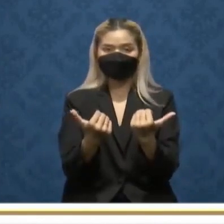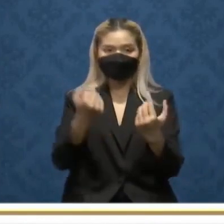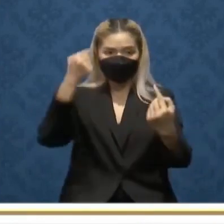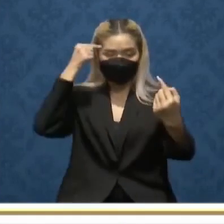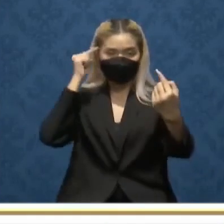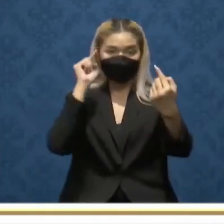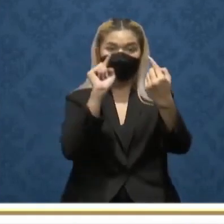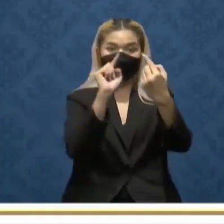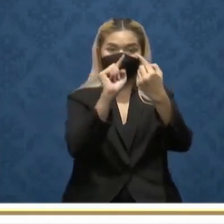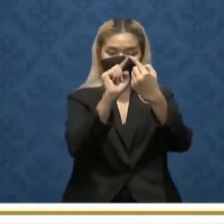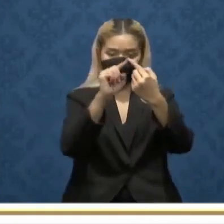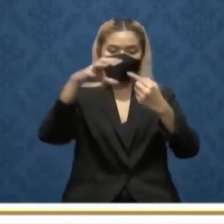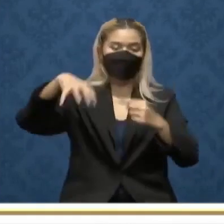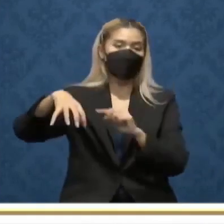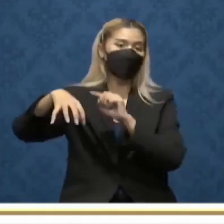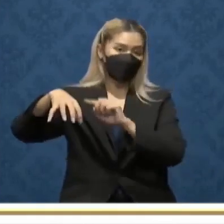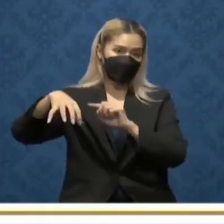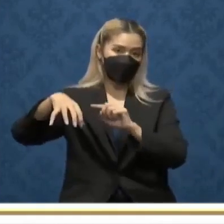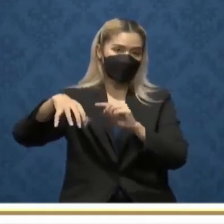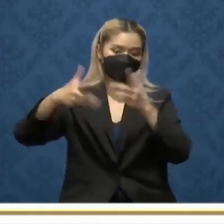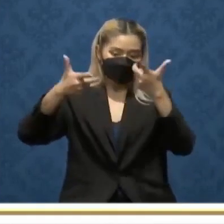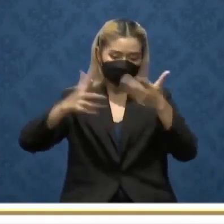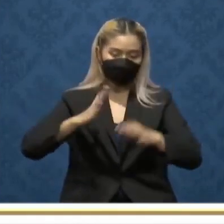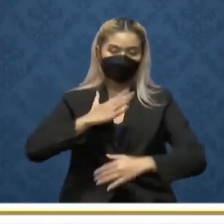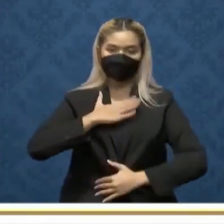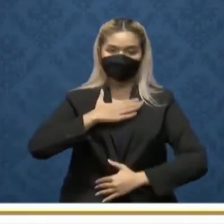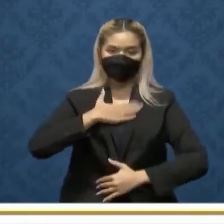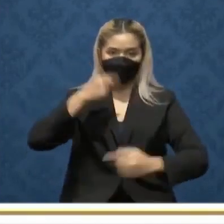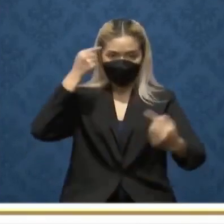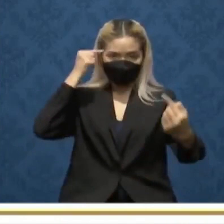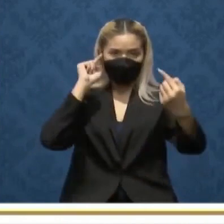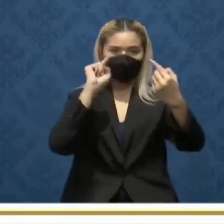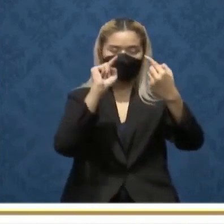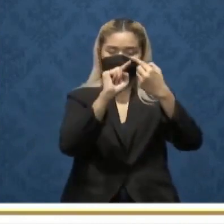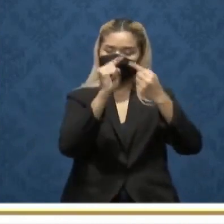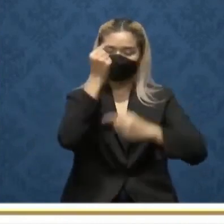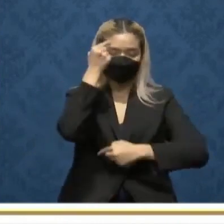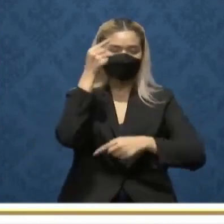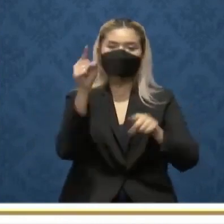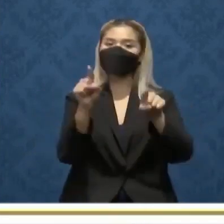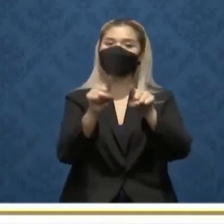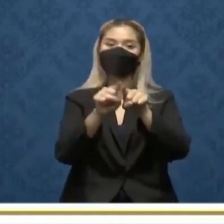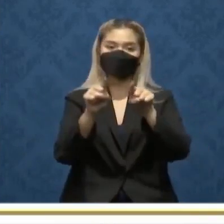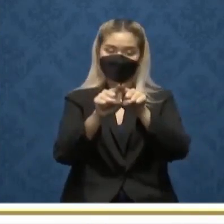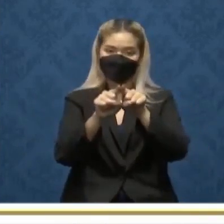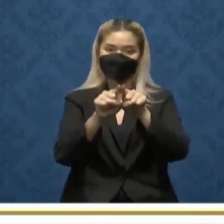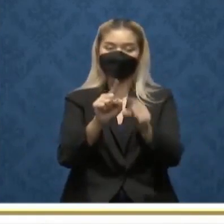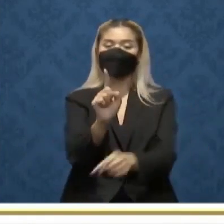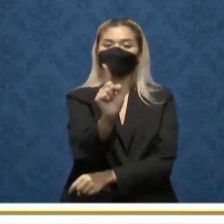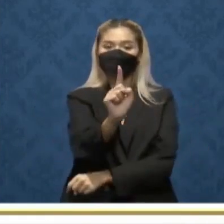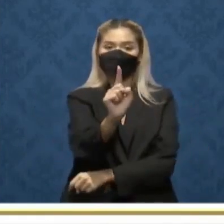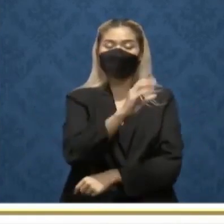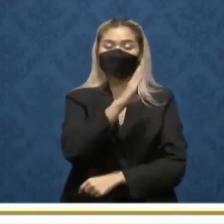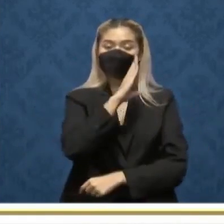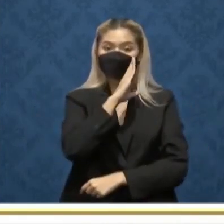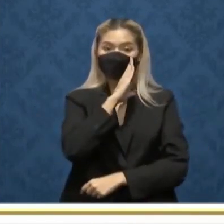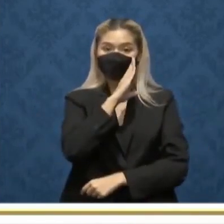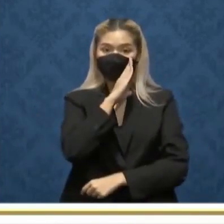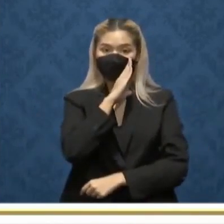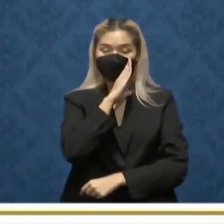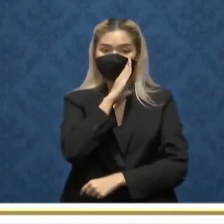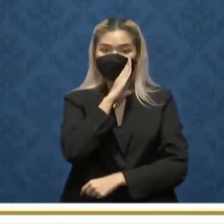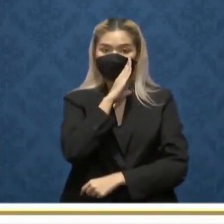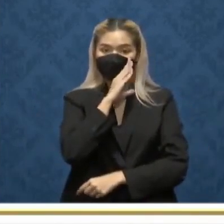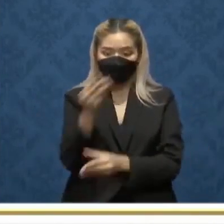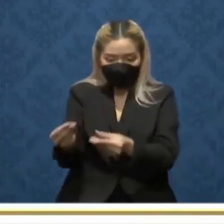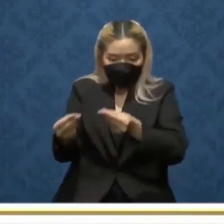เป้าหมายของผมนั้นเป็นเรื่องเดียวกันคือการ ถ้าผมได้รับการมอบหมายจากท่าน